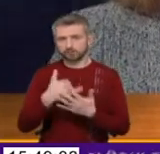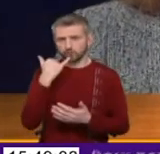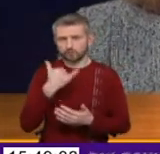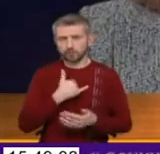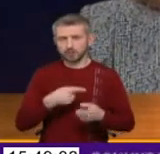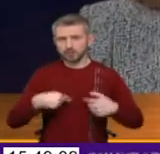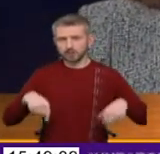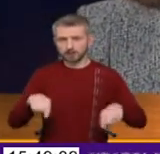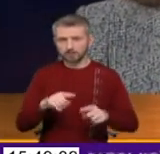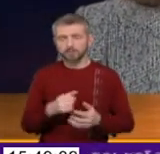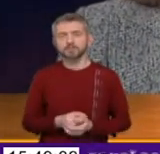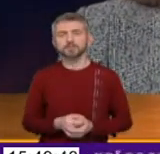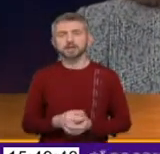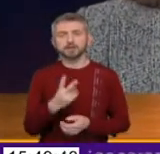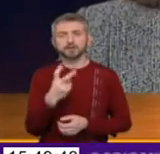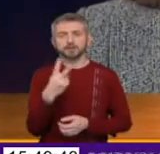до нашої прямоефірної дискусії.